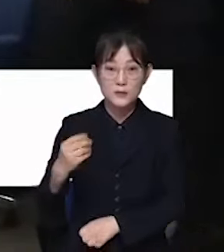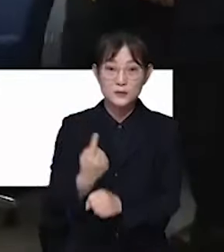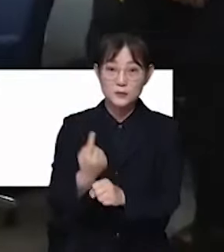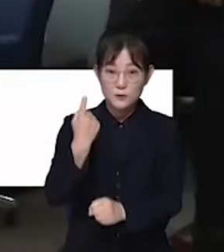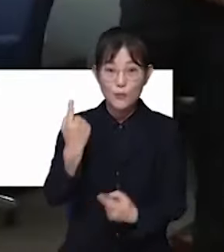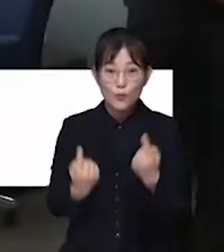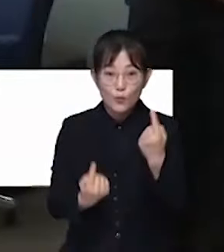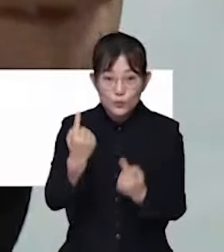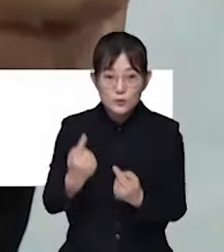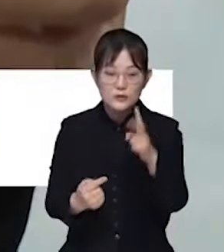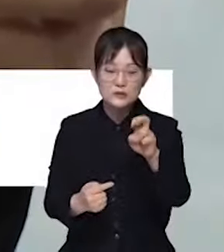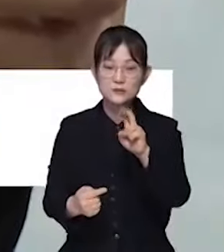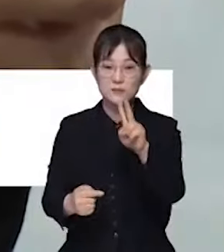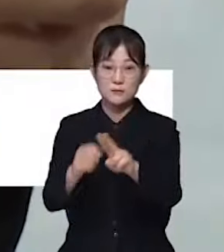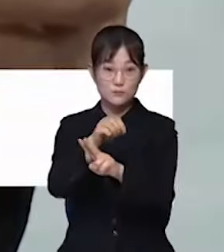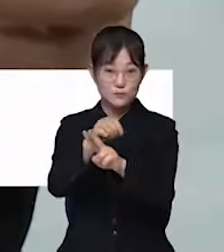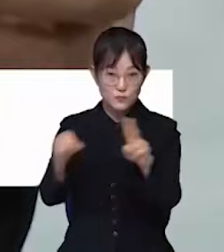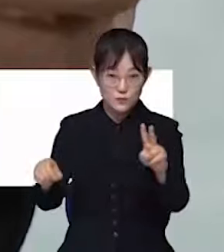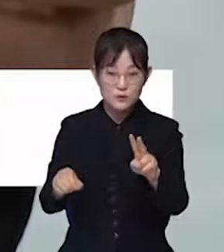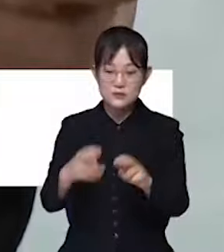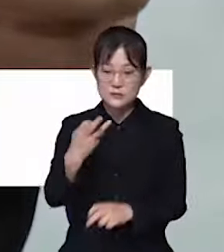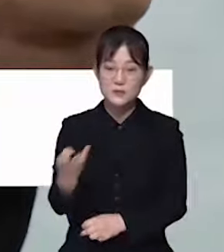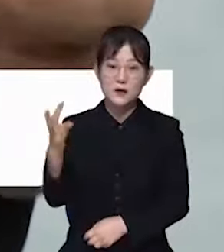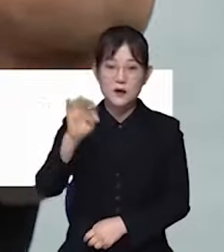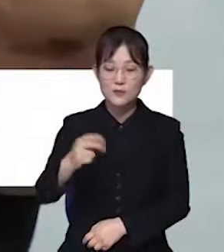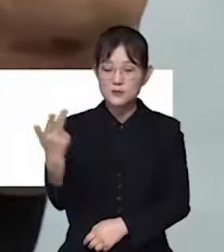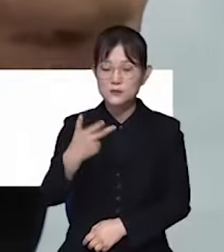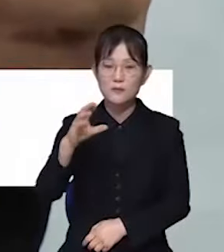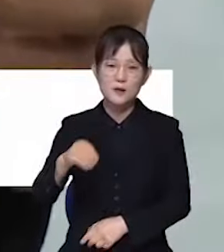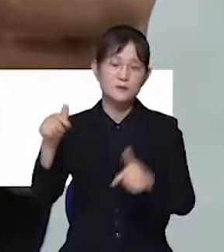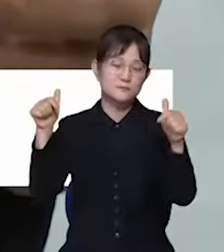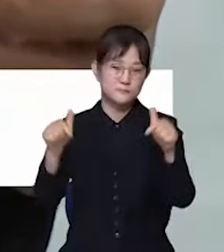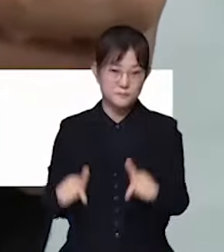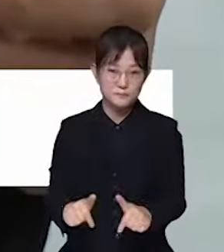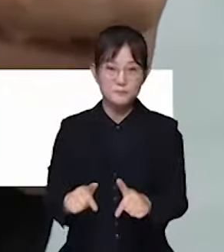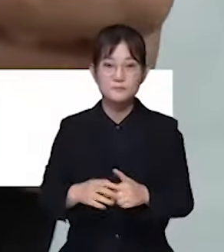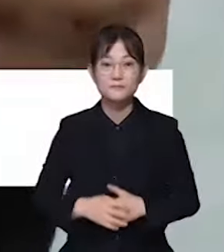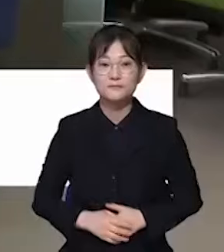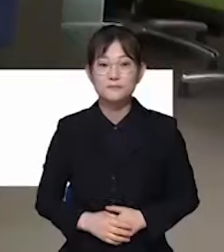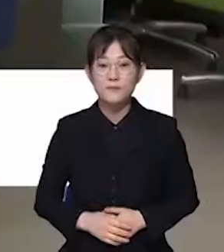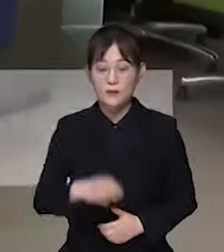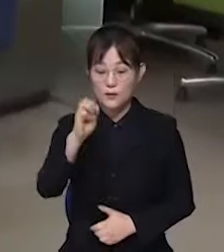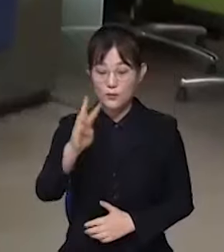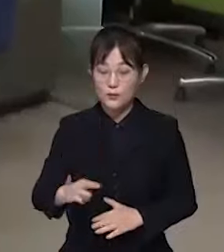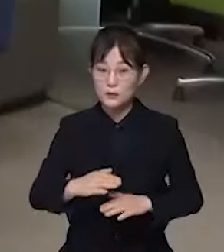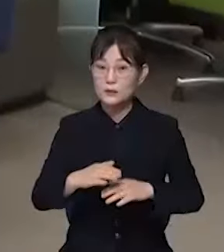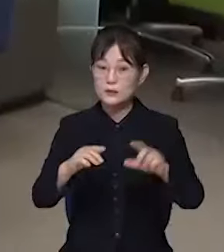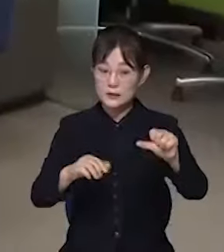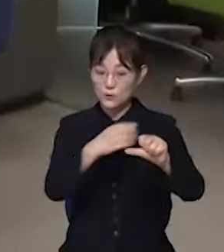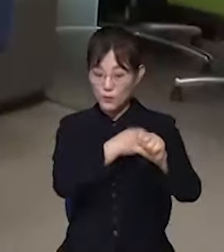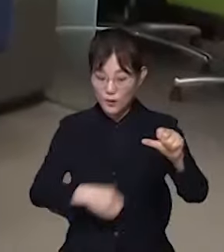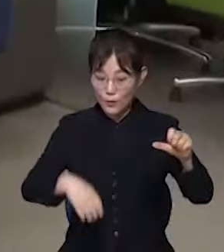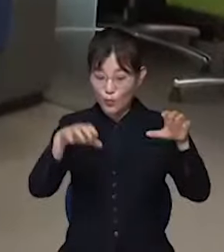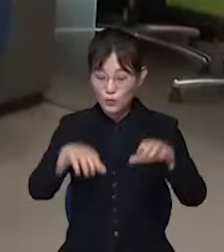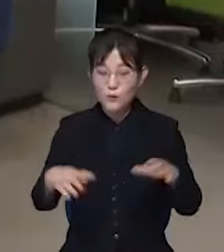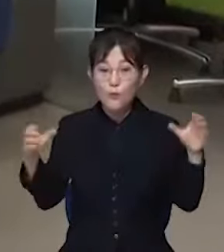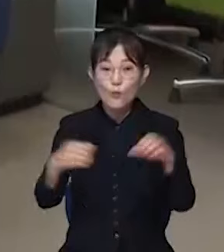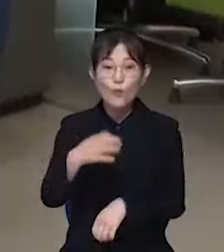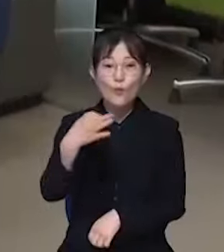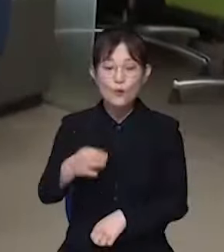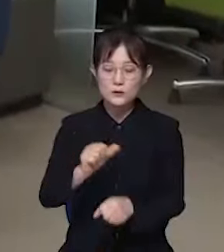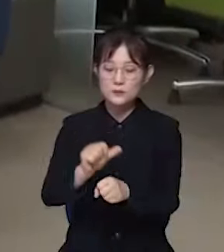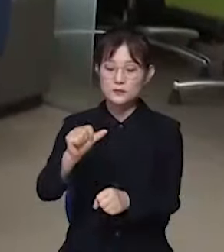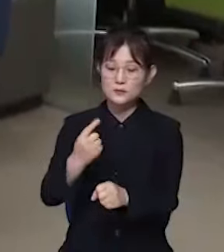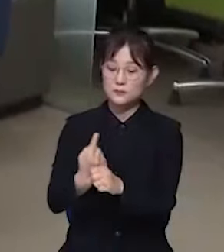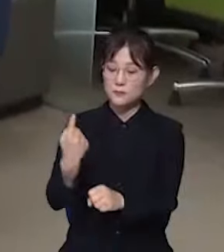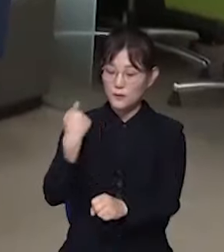같은 기간보다 22%, 13억 7천만 원이 줄었습니다. 광주와 5개 구의 모금액은 지난해보다 500만